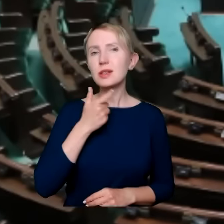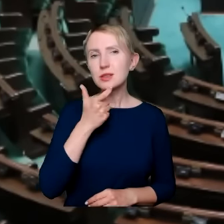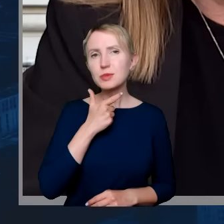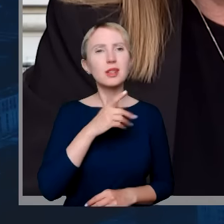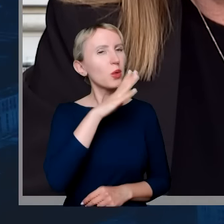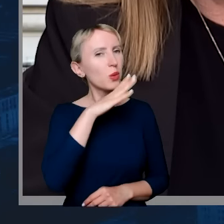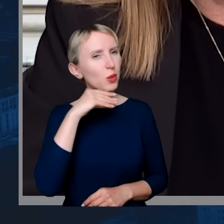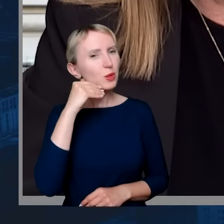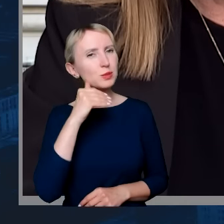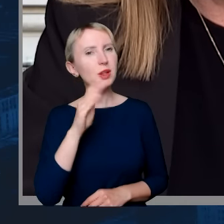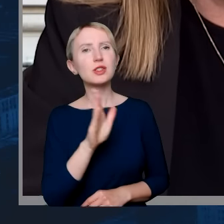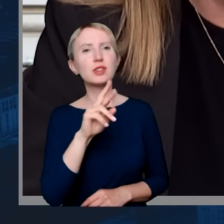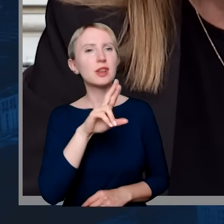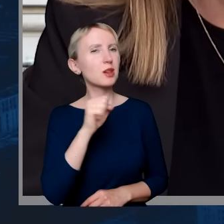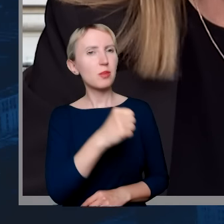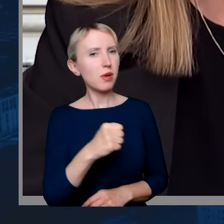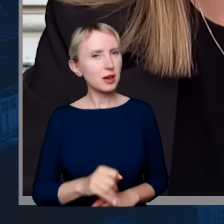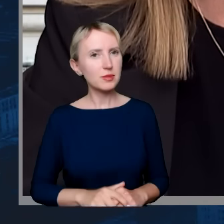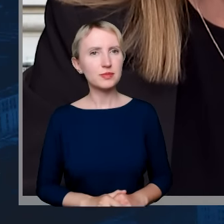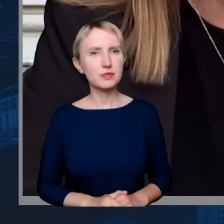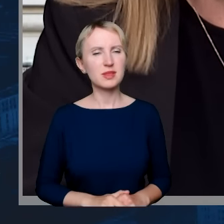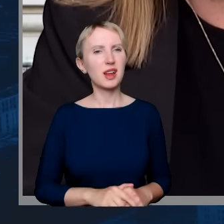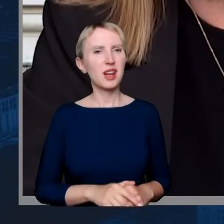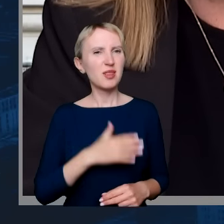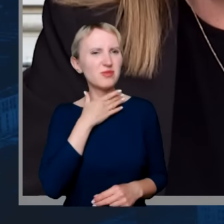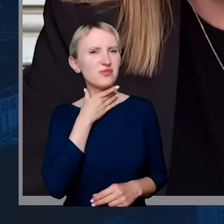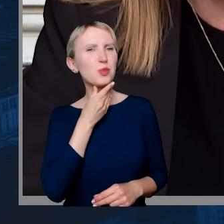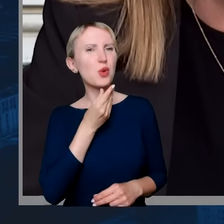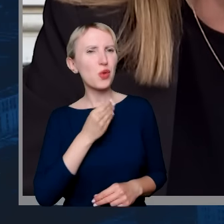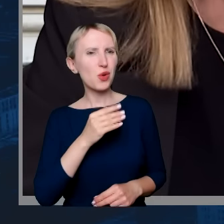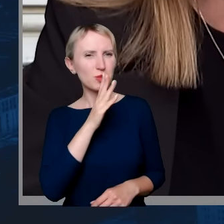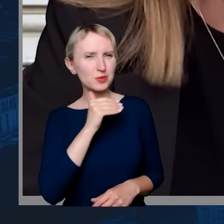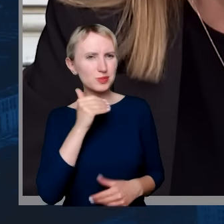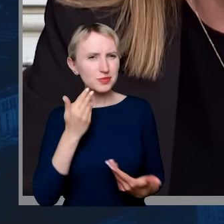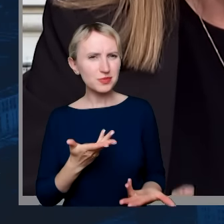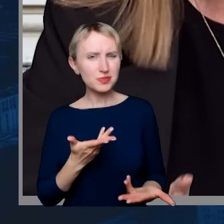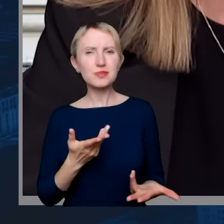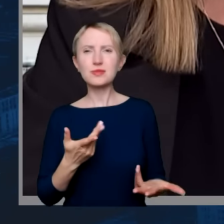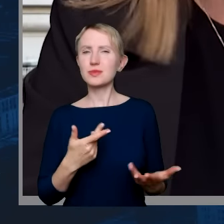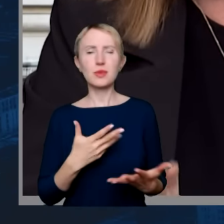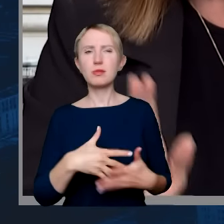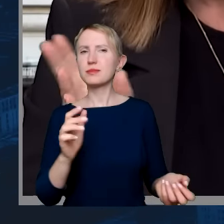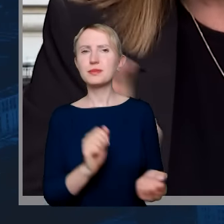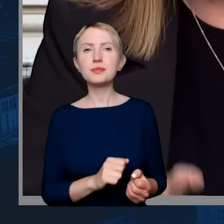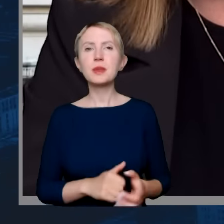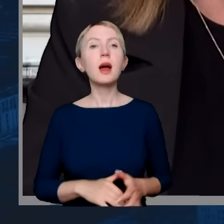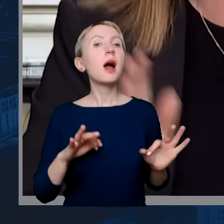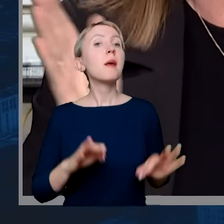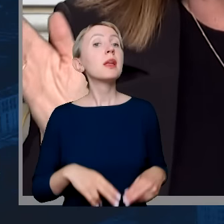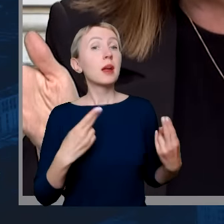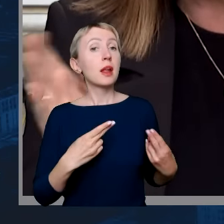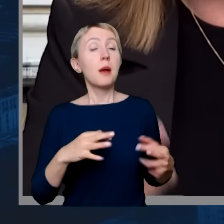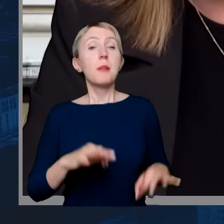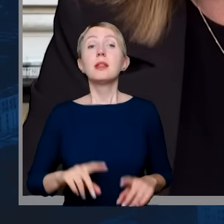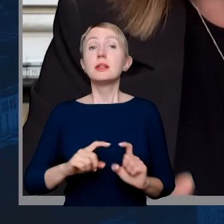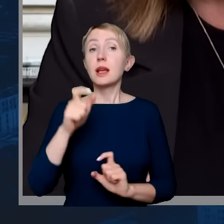Szczerby, ten, no nie wiem, jak pogarda, nazwać ten śmiech, pogardliwy śmiech. To jest coś dramatycznego. Panie redaktorze, panie senatorze, w